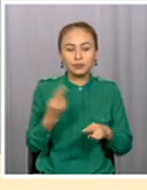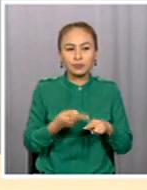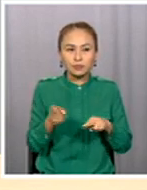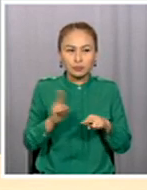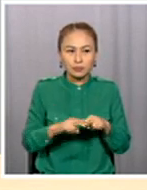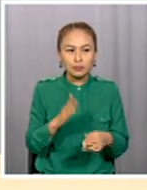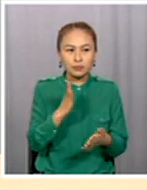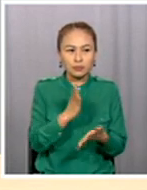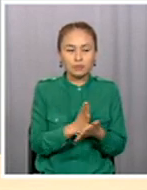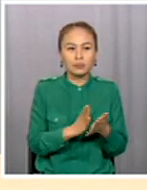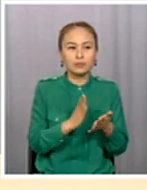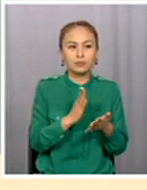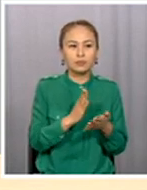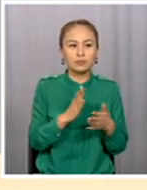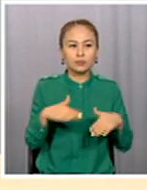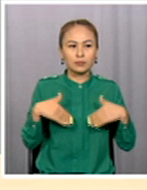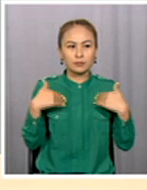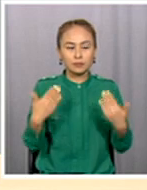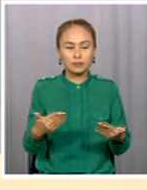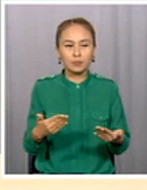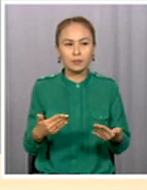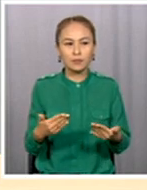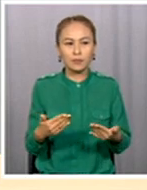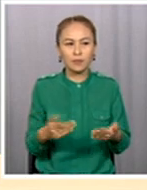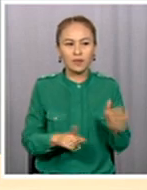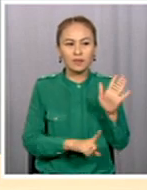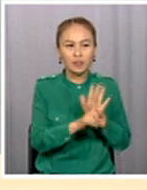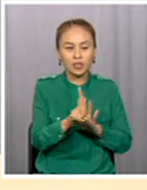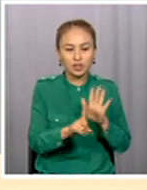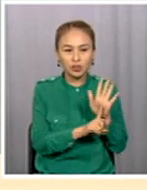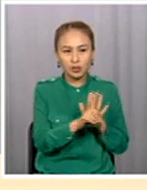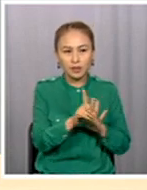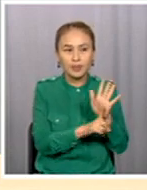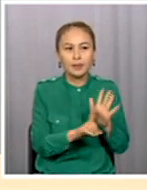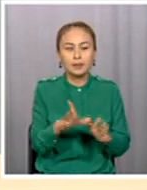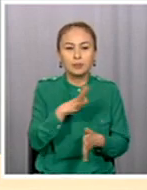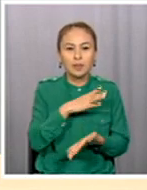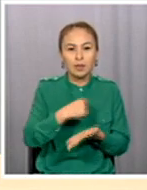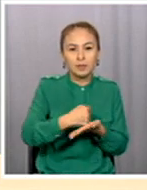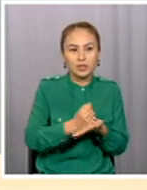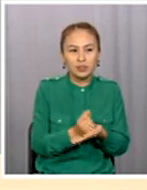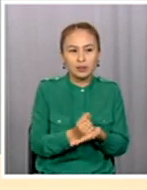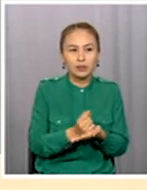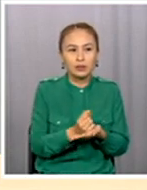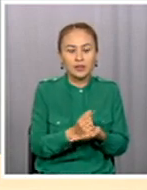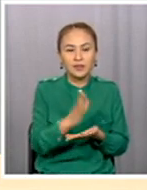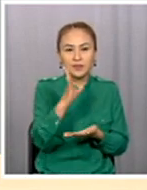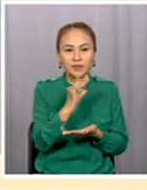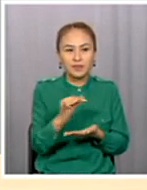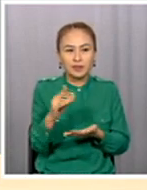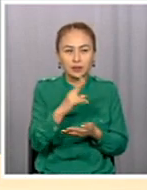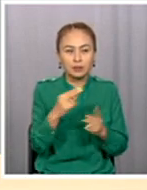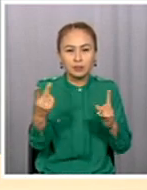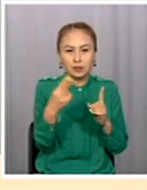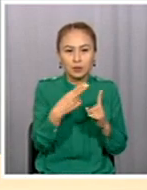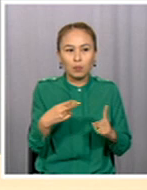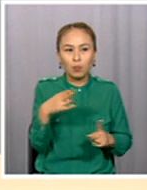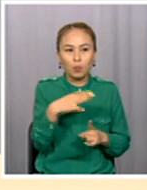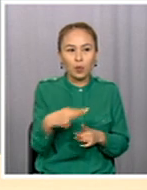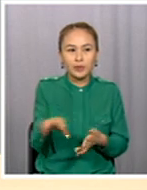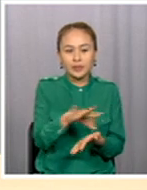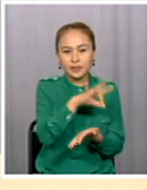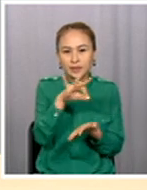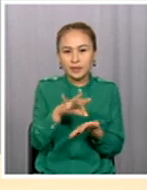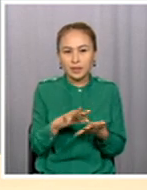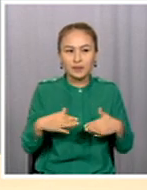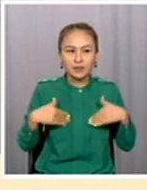они выражены. Итак, вначале, ребята, мы определяем вид предложения по цели